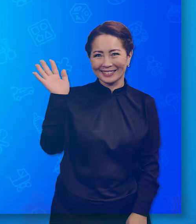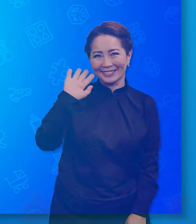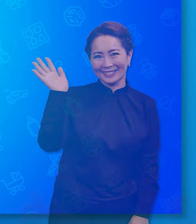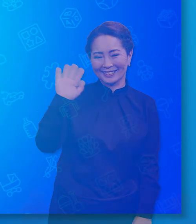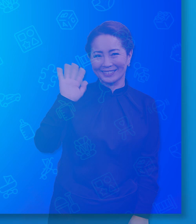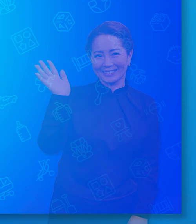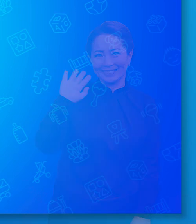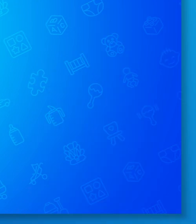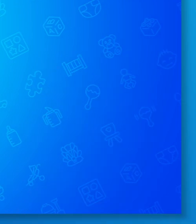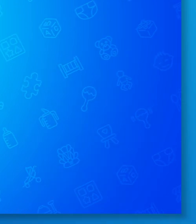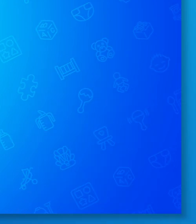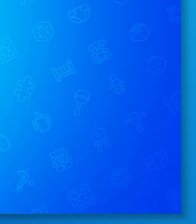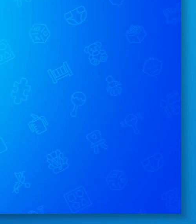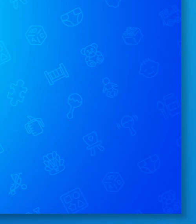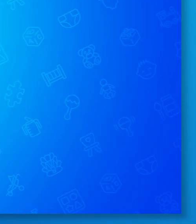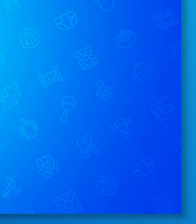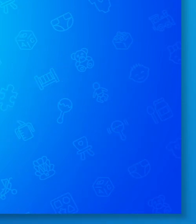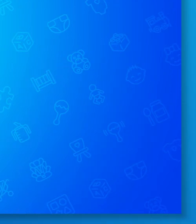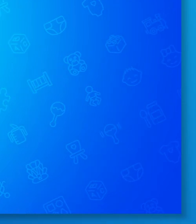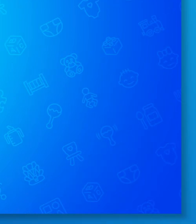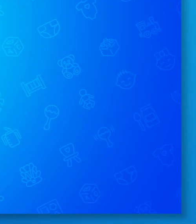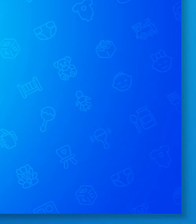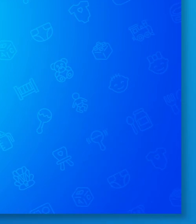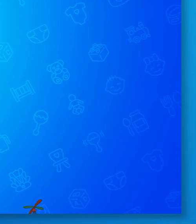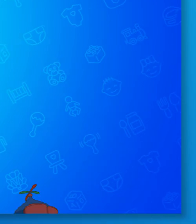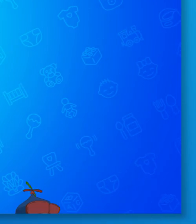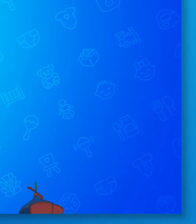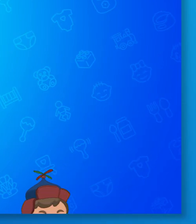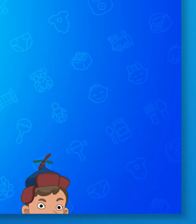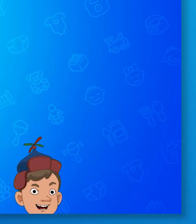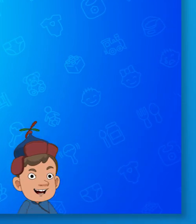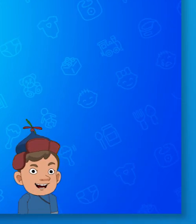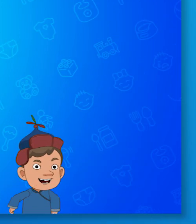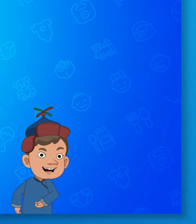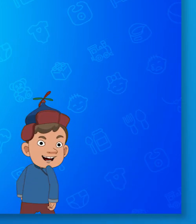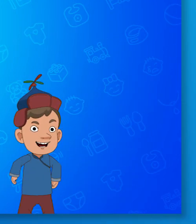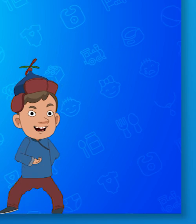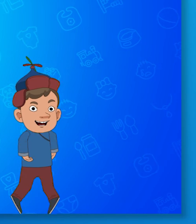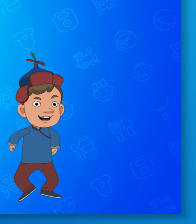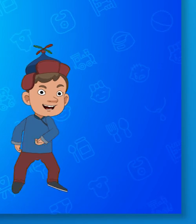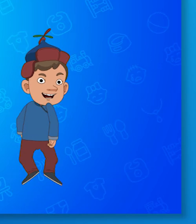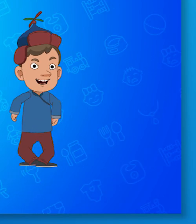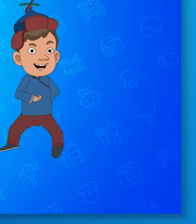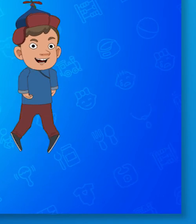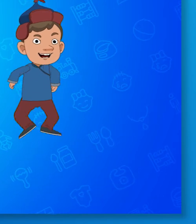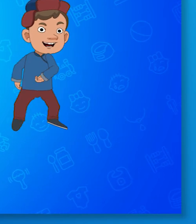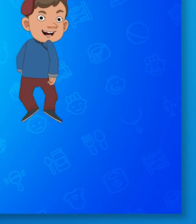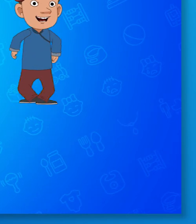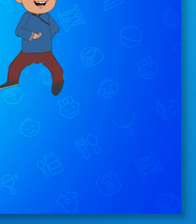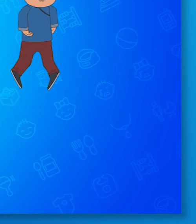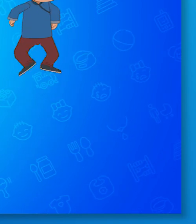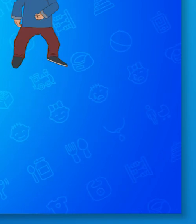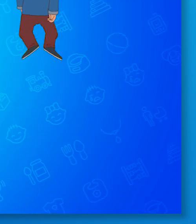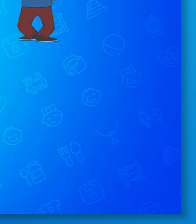Хамтаа тоглох хөргөн бүгдч байна. Атгачин хармагсын амнаас хэрхэн яаж